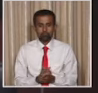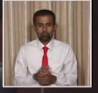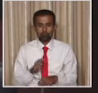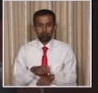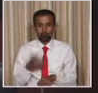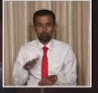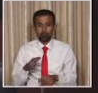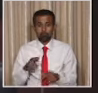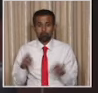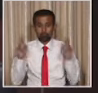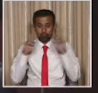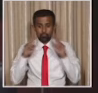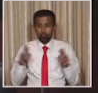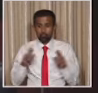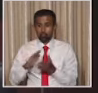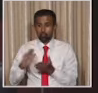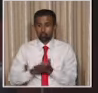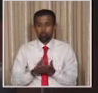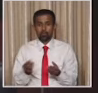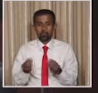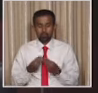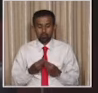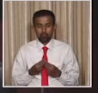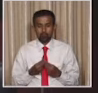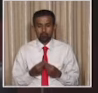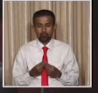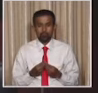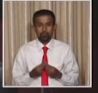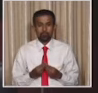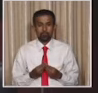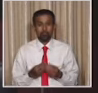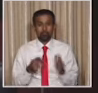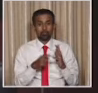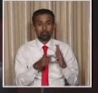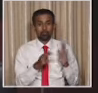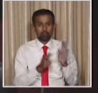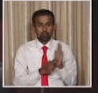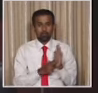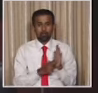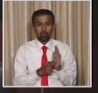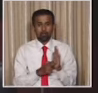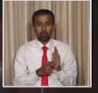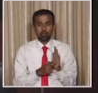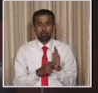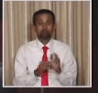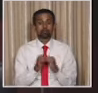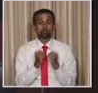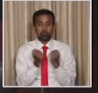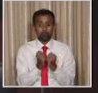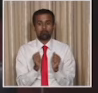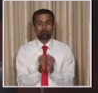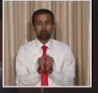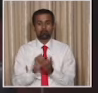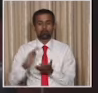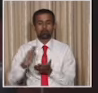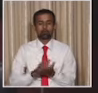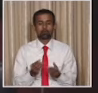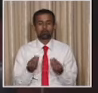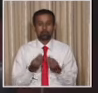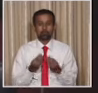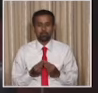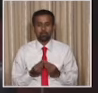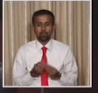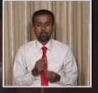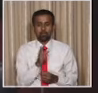ඒකට ජාත්‍යන්තර සහයෝගය ලබා දෙනවා මේක එක්සත් ජාතීන්ගේ වැඩපිළිවෙලක් එක්සත් ජාතීන්ගේ සහයෝගය ලබා දෙනවා